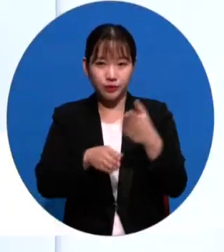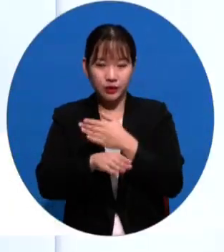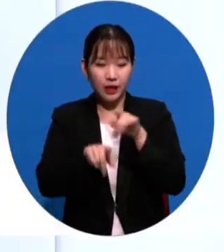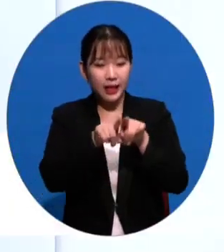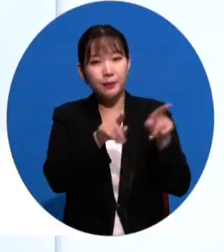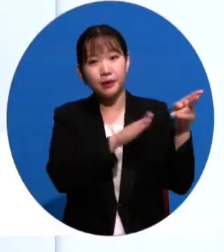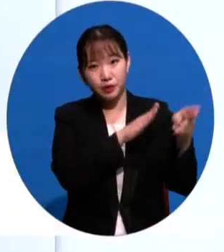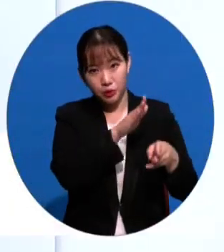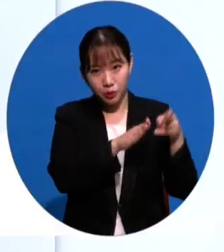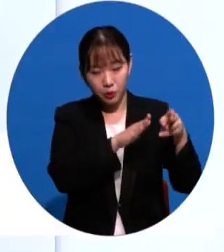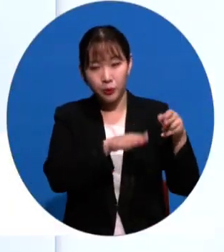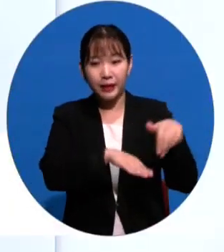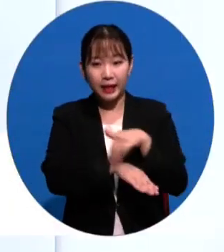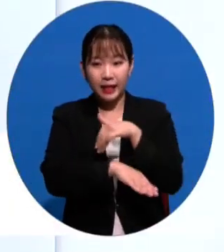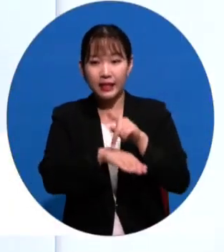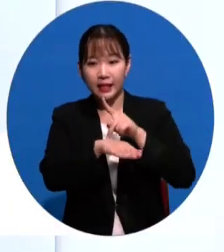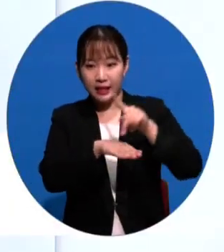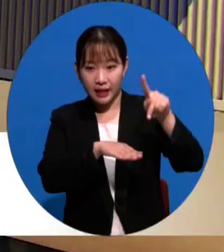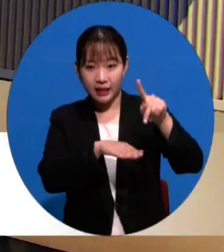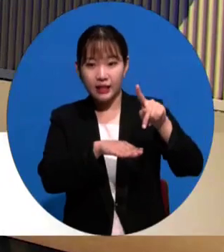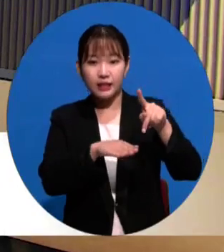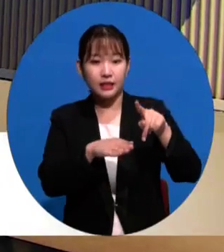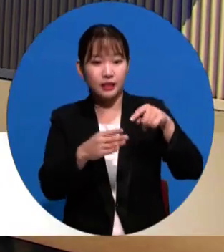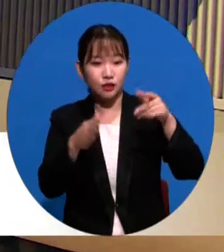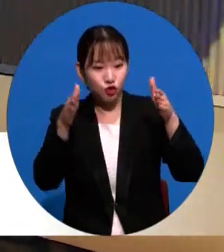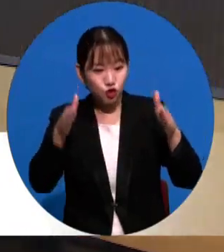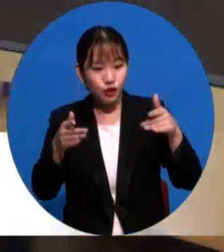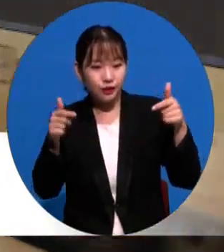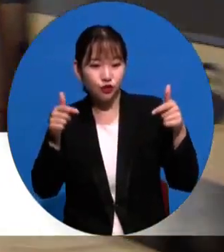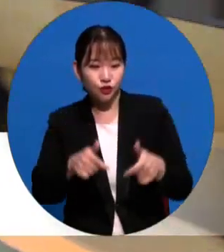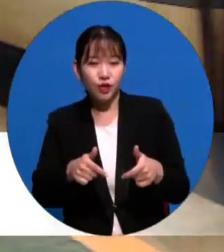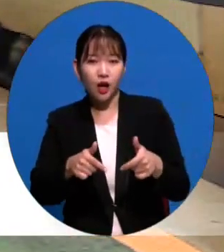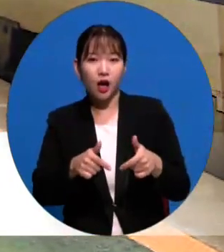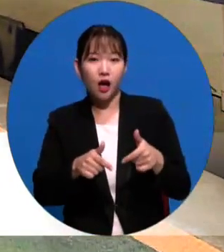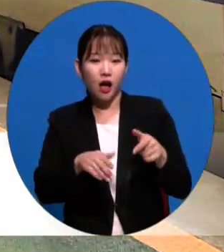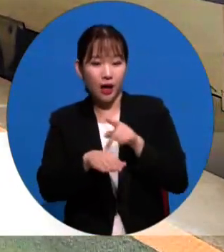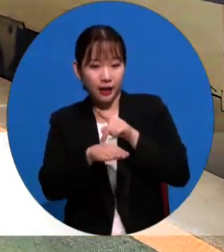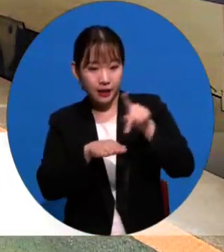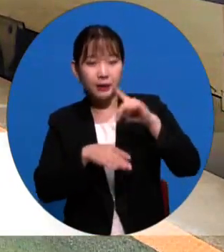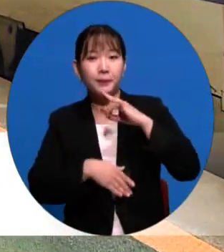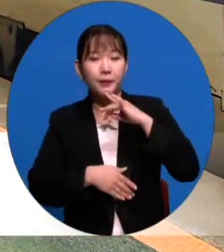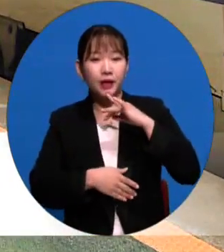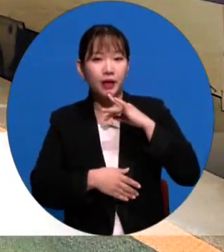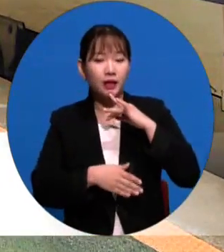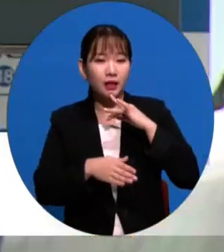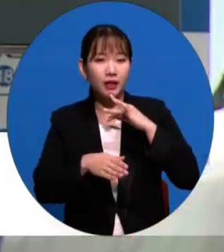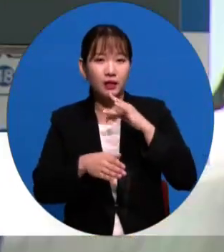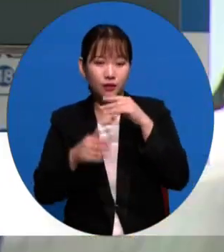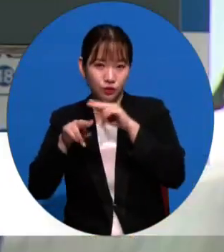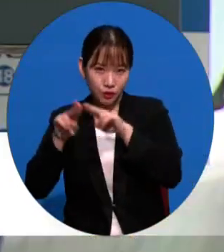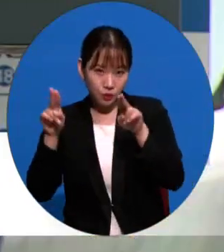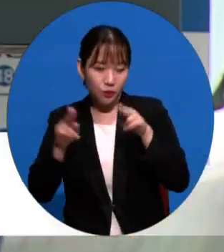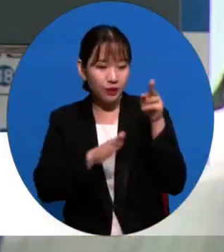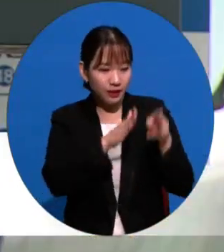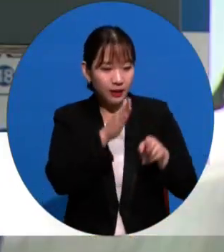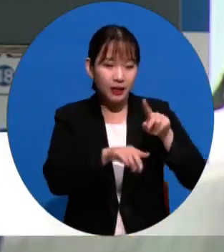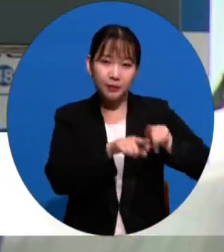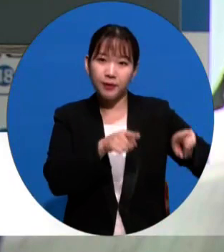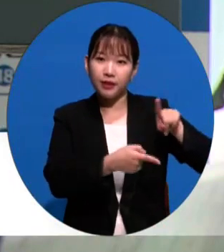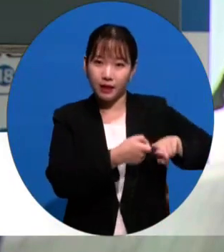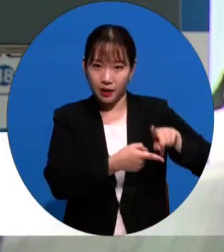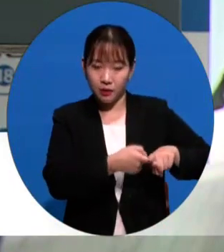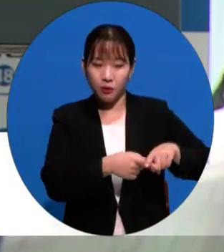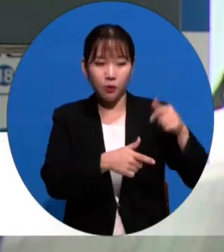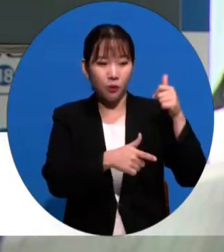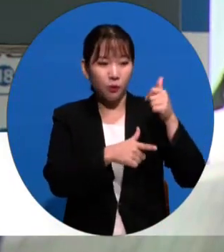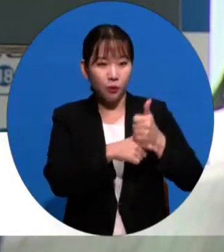일반 철도 노선을 경유하는 KTX 운행 구간을 단축해 고속철도 노선만 운행하기로 결정했고 이에 따라 호남선